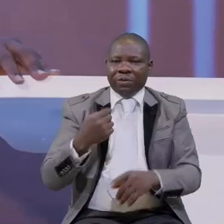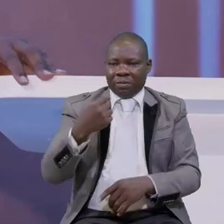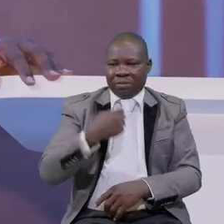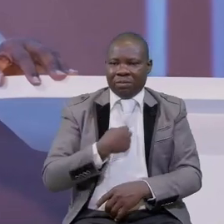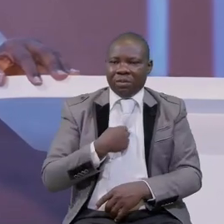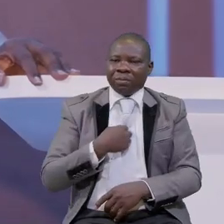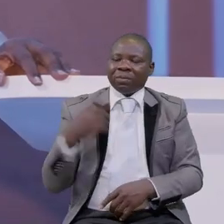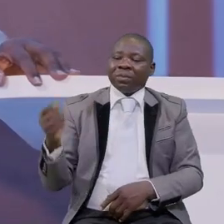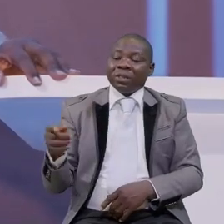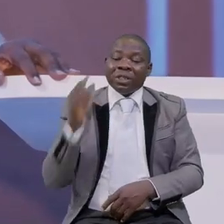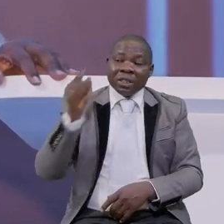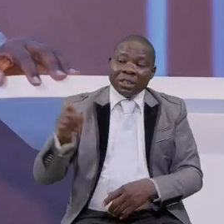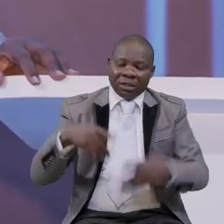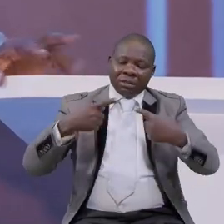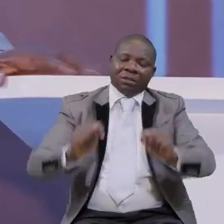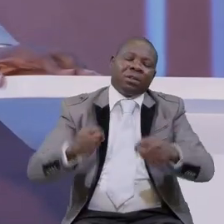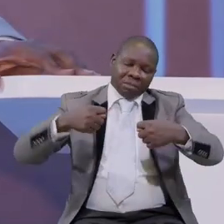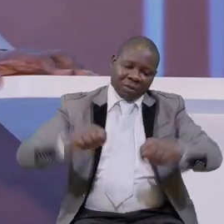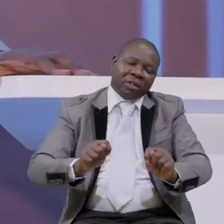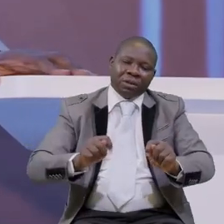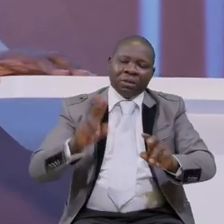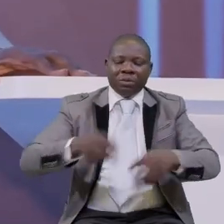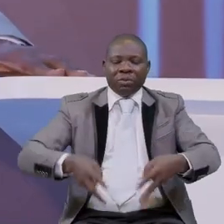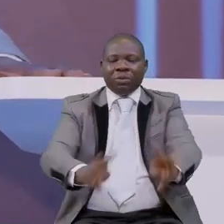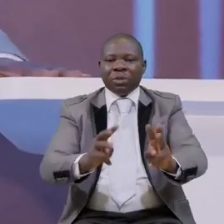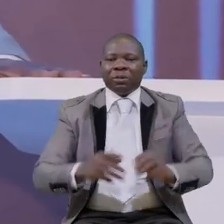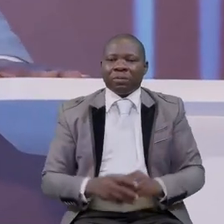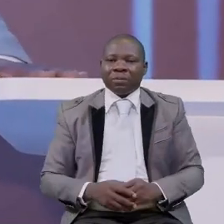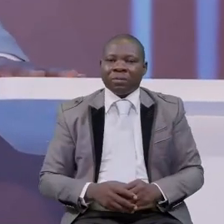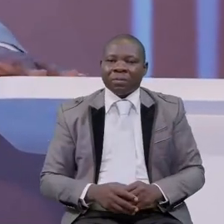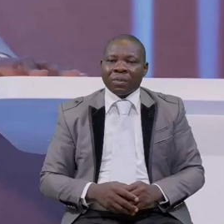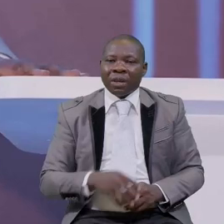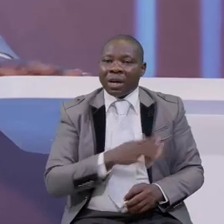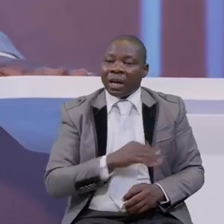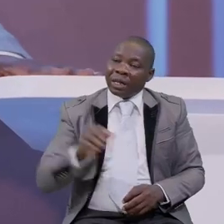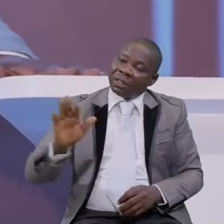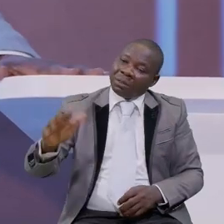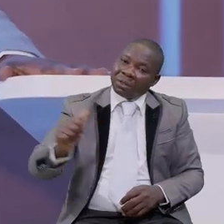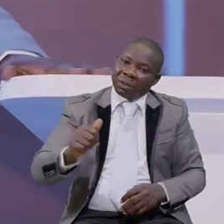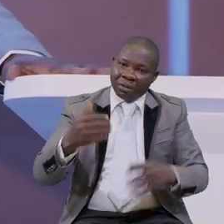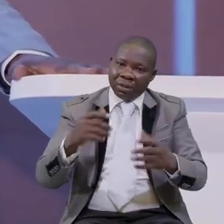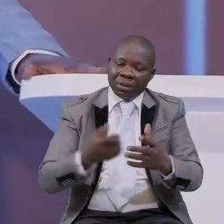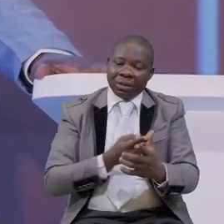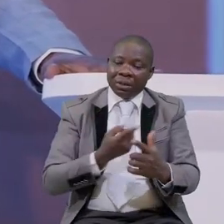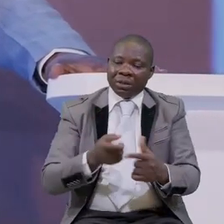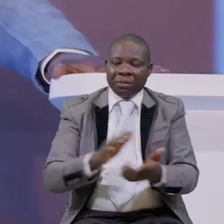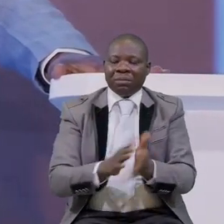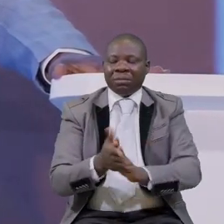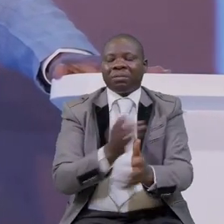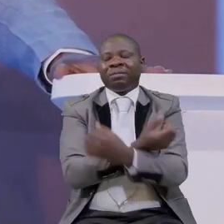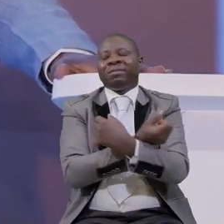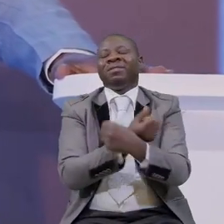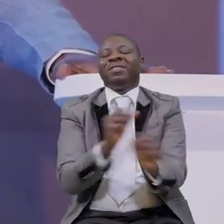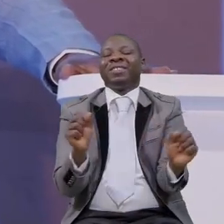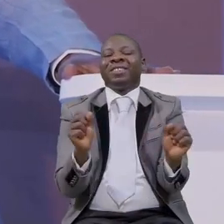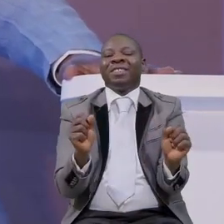Il a essayé, essayé, essayé. Ça n'a pas marché. Et lui-même a été sauvé.